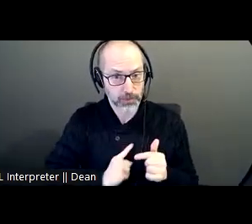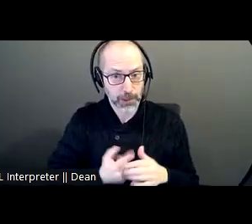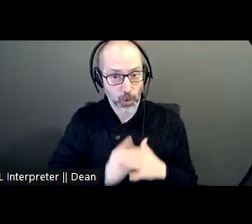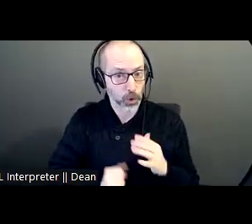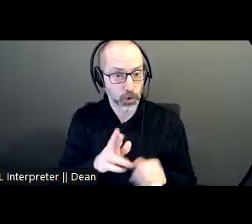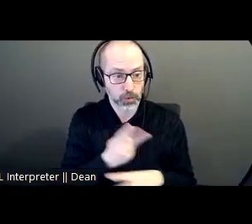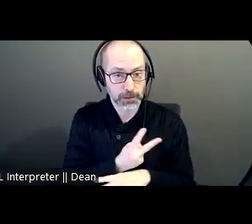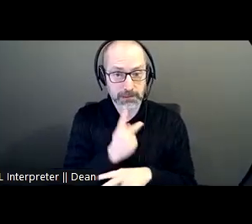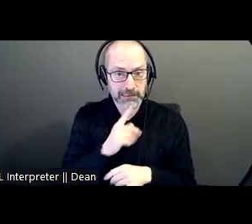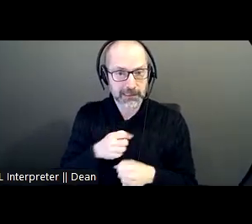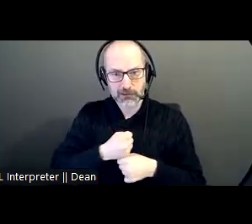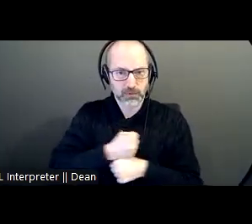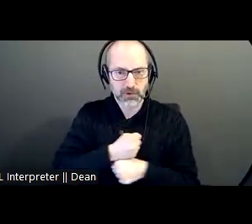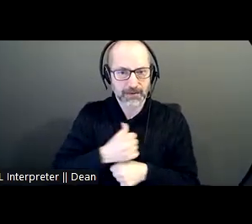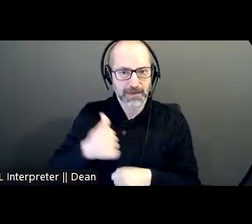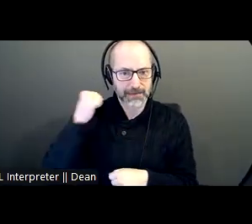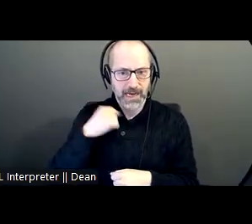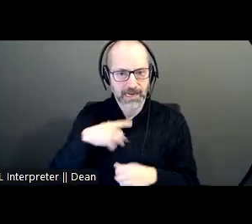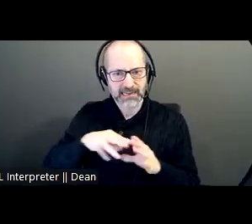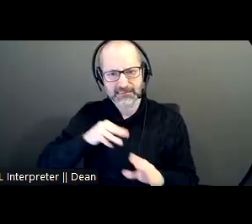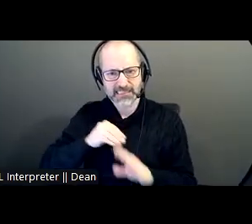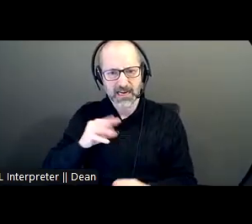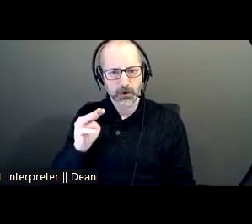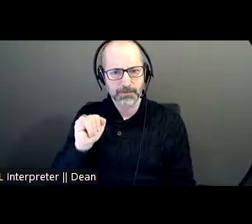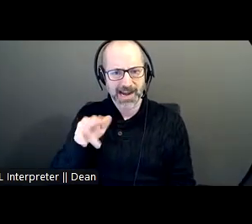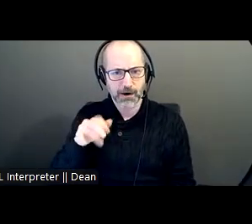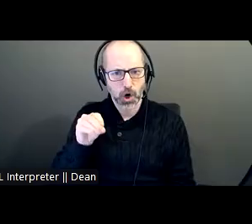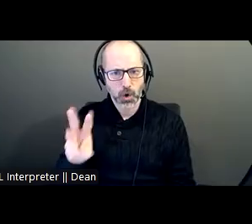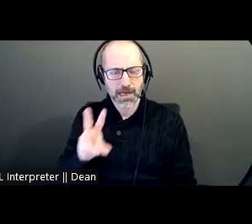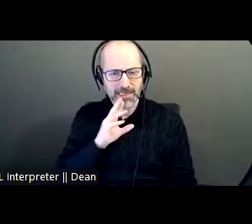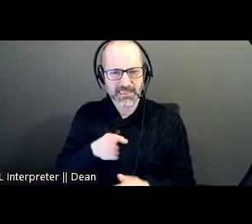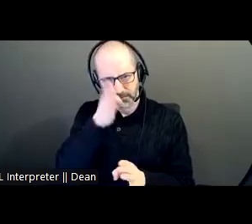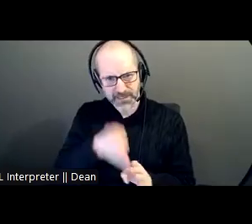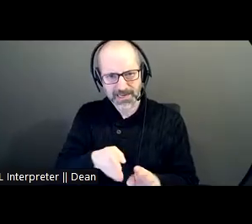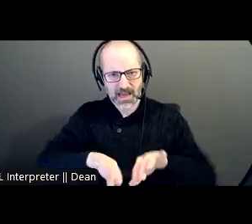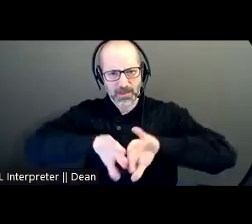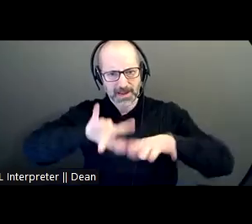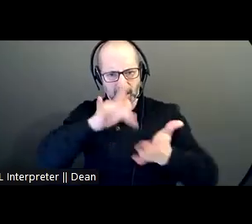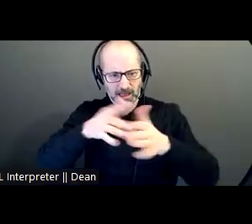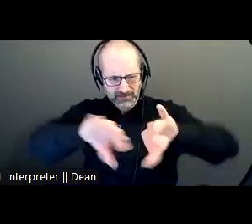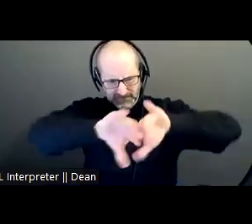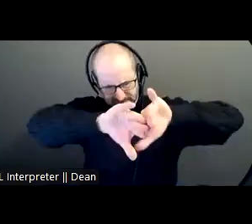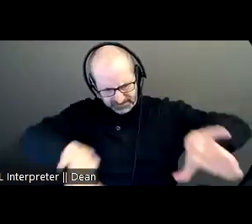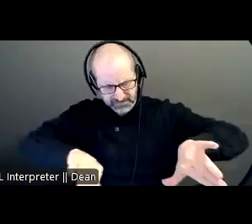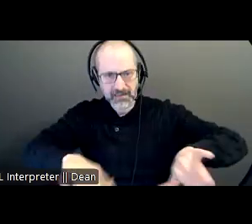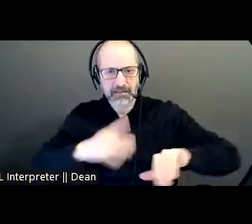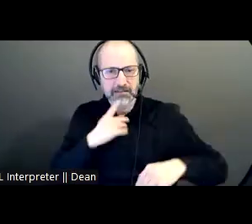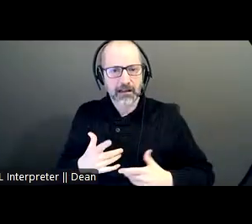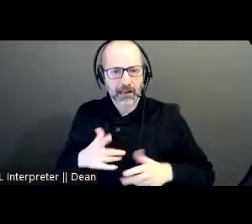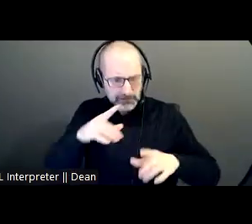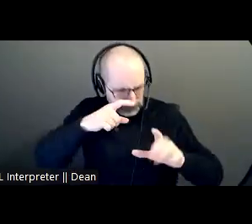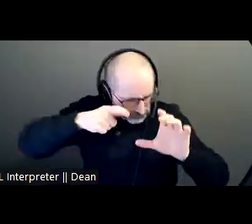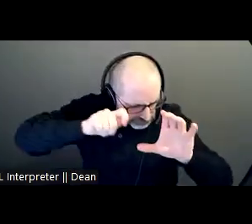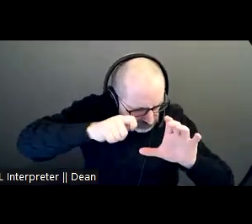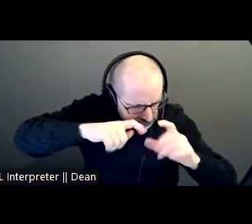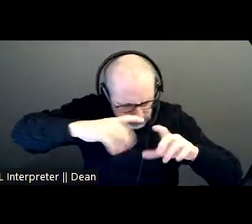pire encore. Alors, ils veulent tout me prendre, ils veulent me partager en deux, comme si j'étais vraiment un modèle d'anatomie